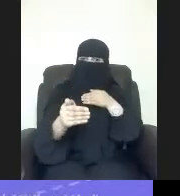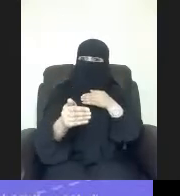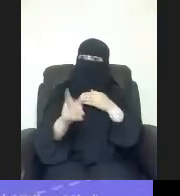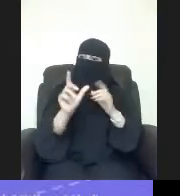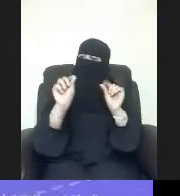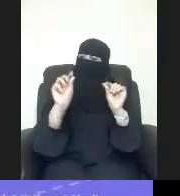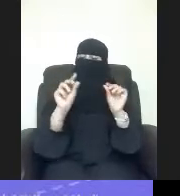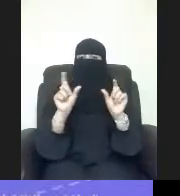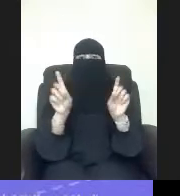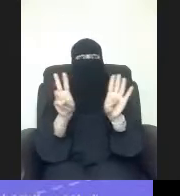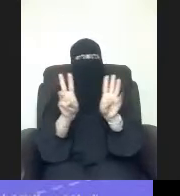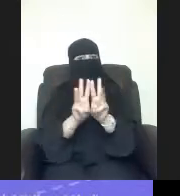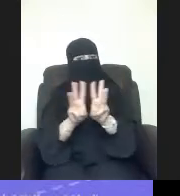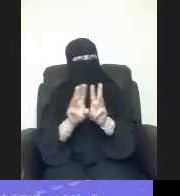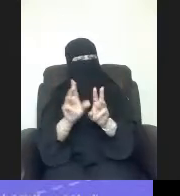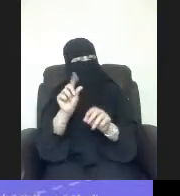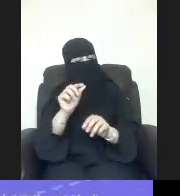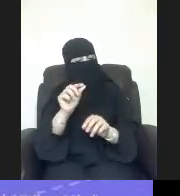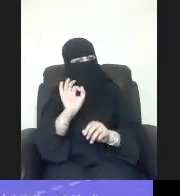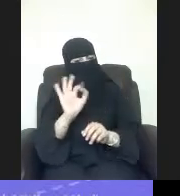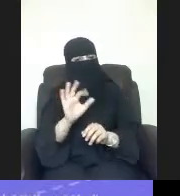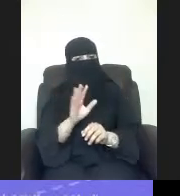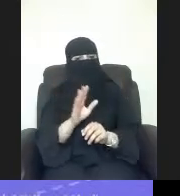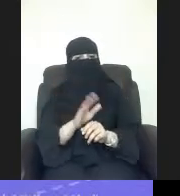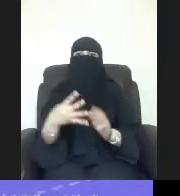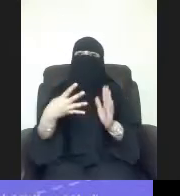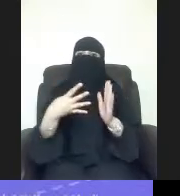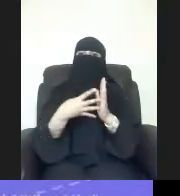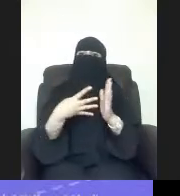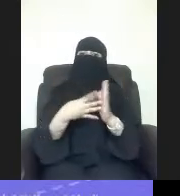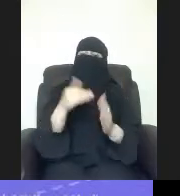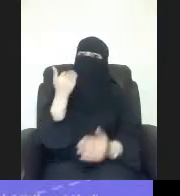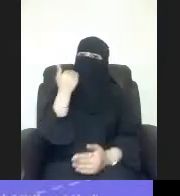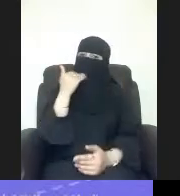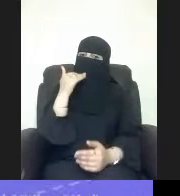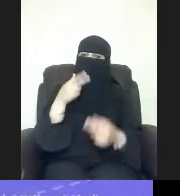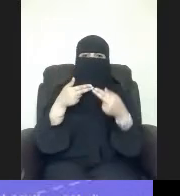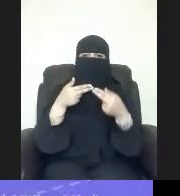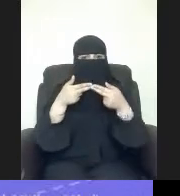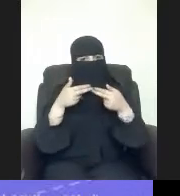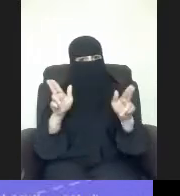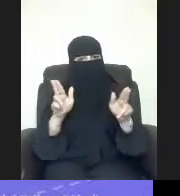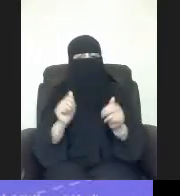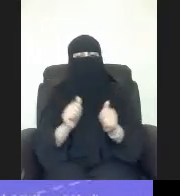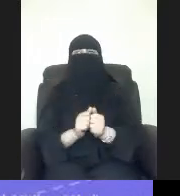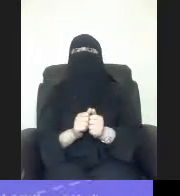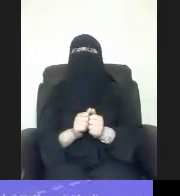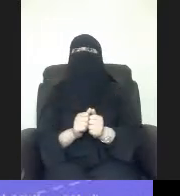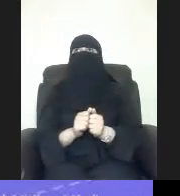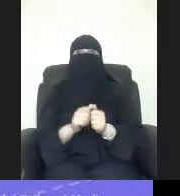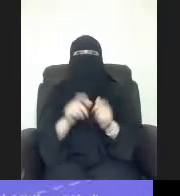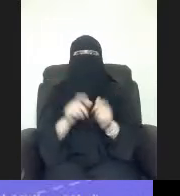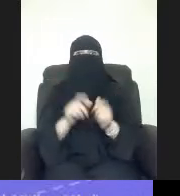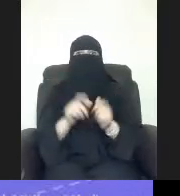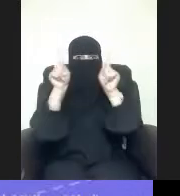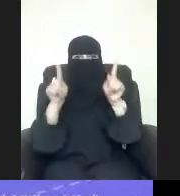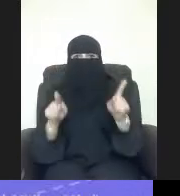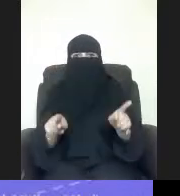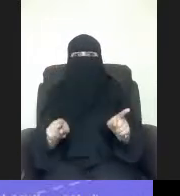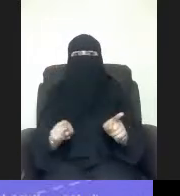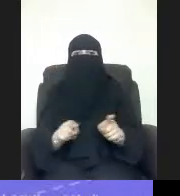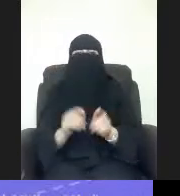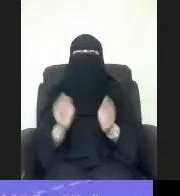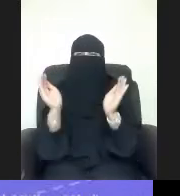جيد. الجامعة العربية المفتوحة وهي طبعا نموذج مصغر من الجامعة البريطانية